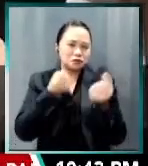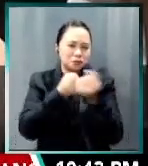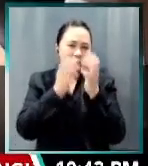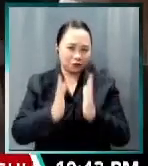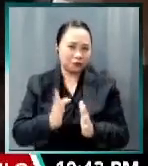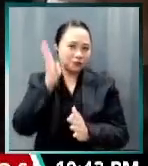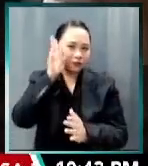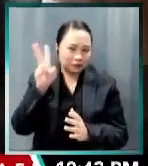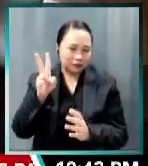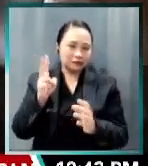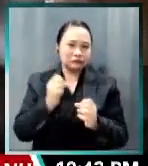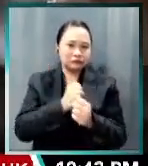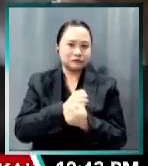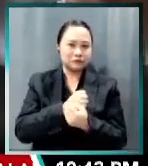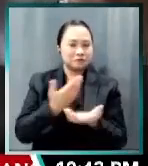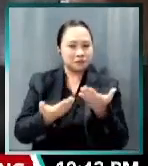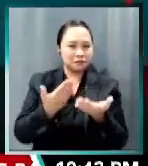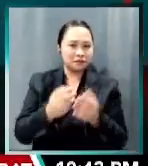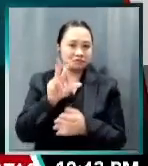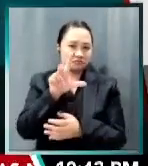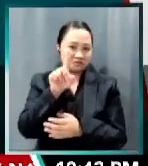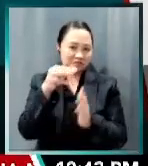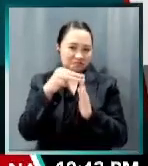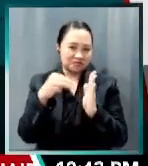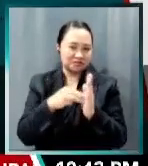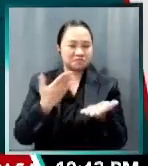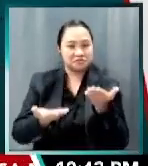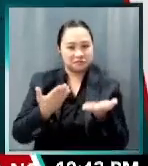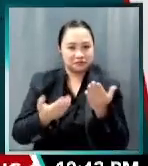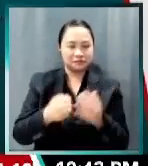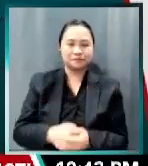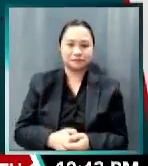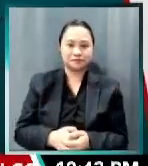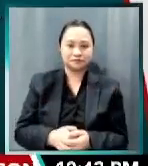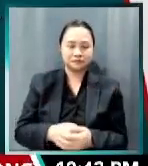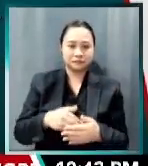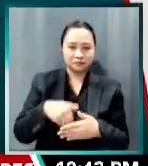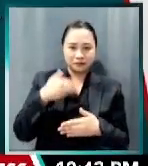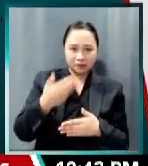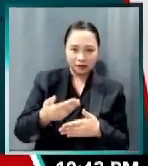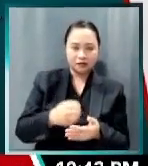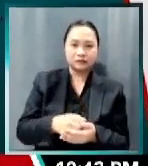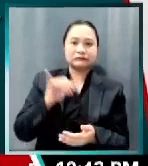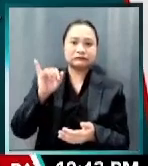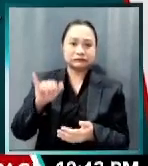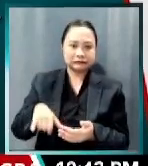bahagi na doon yung mga bumoto ng 31 million. Those were not instructed or directed